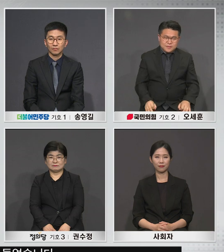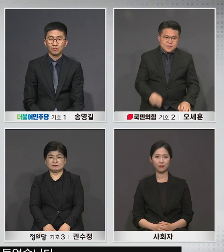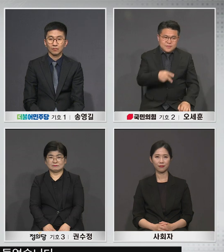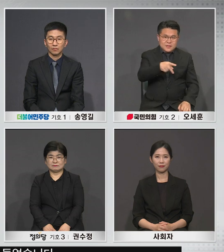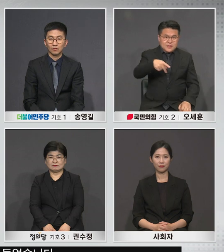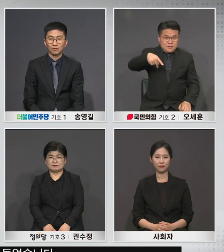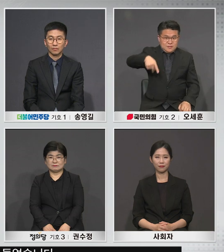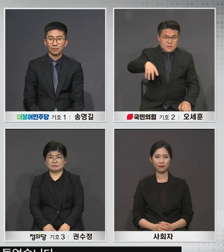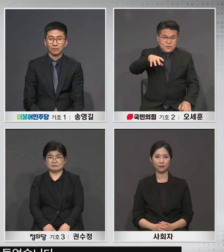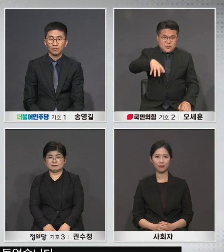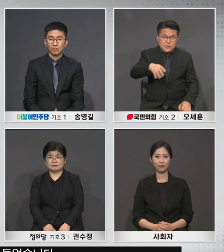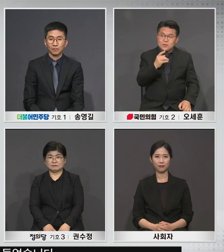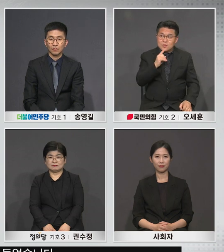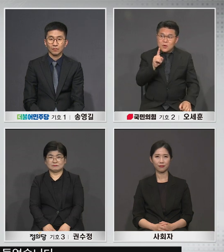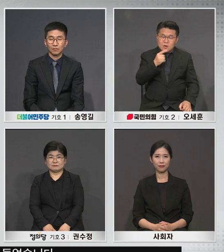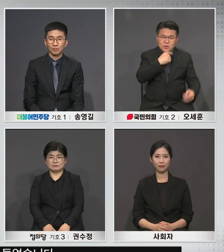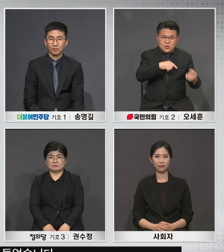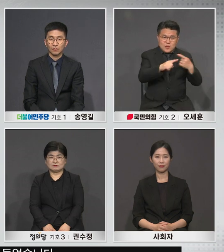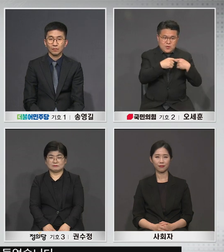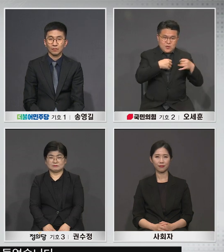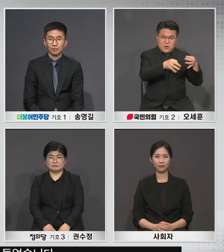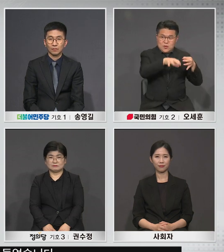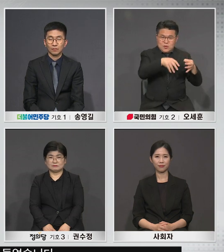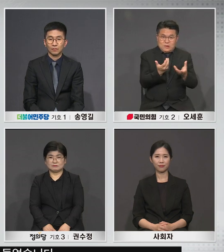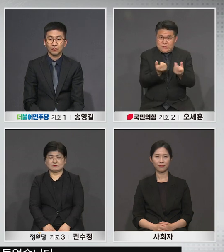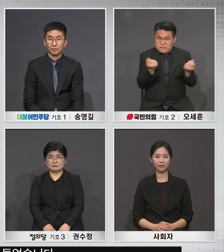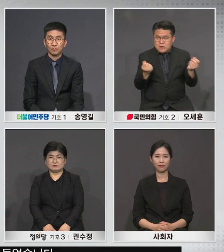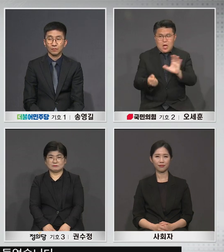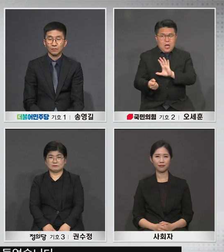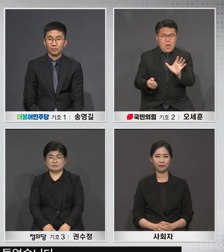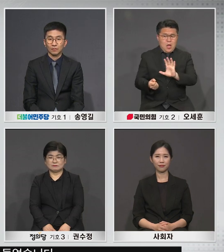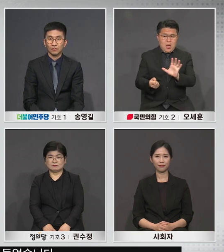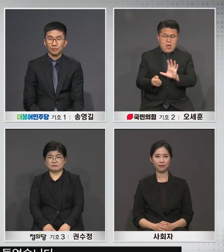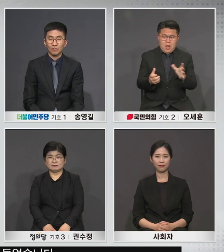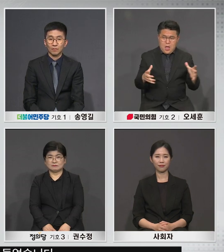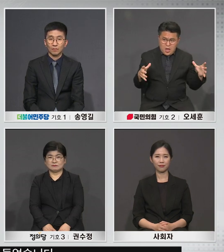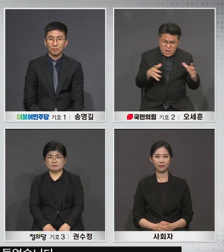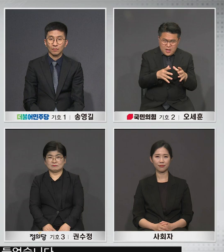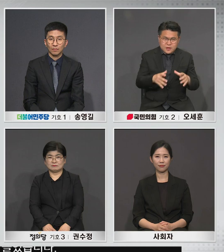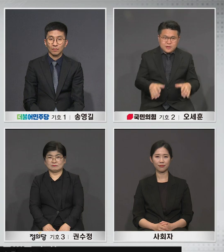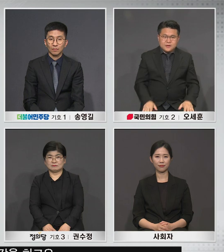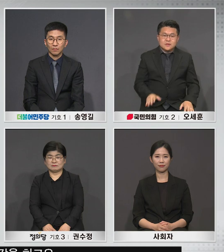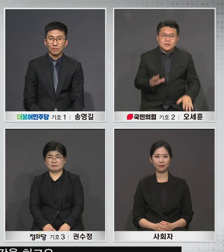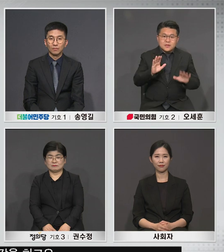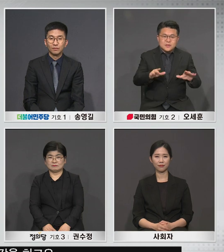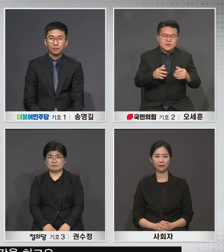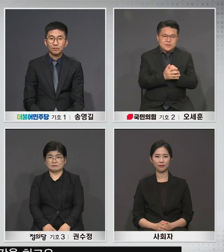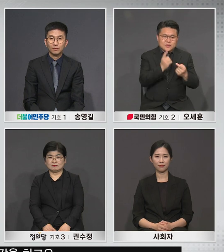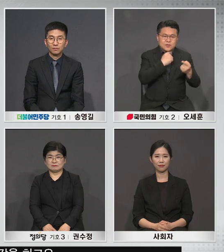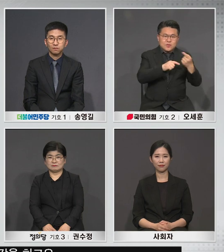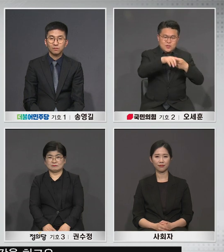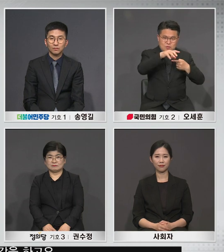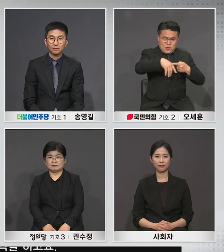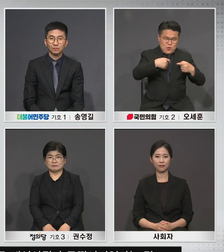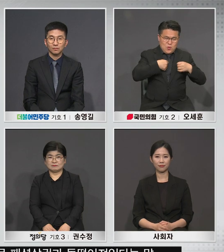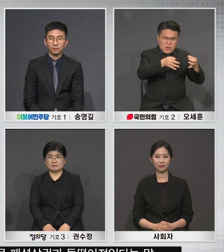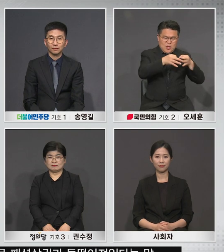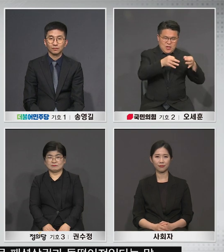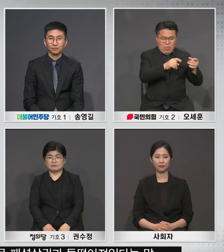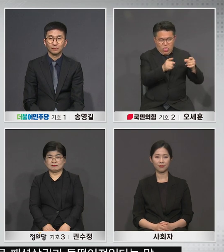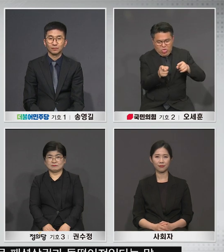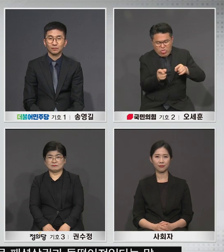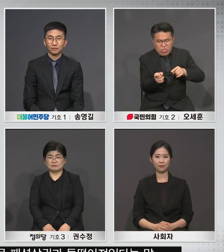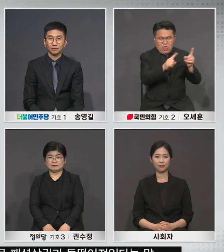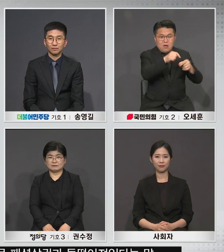상권과 동떨어져 있다는 말씀을 하셨는데 천만의 말씀입니다. 사실 동대문 패션 상권을 살리기 위해서 DDP를 지었고요. 실제로